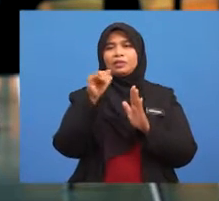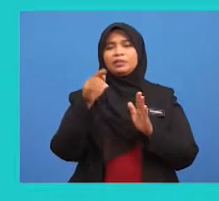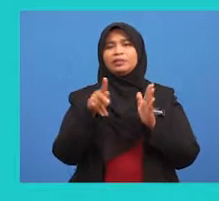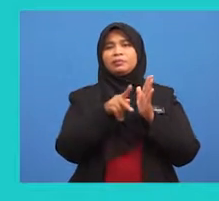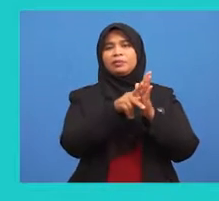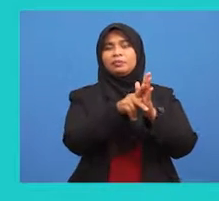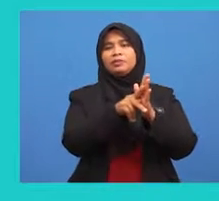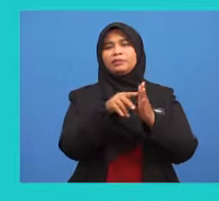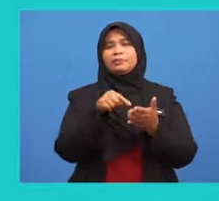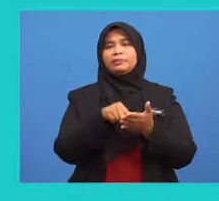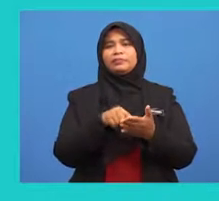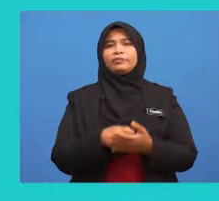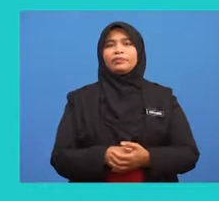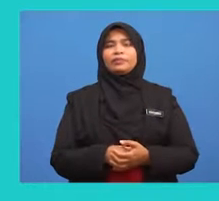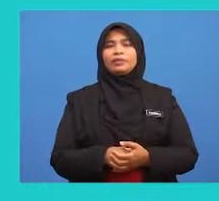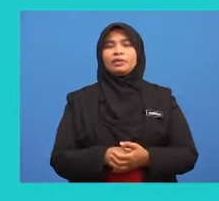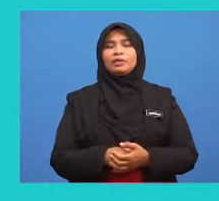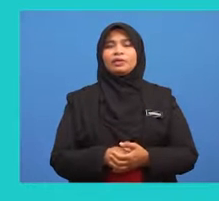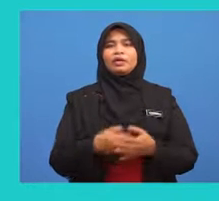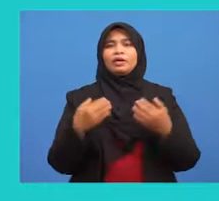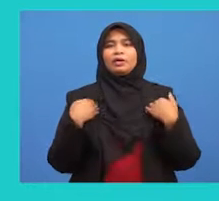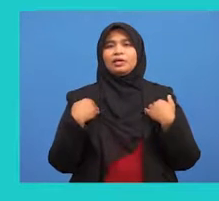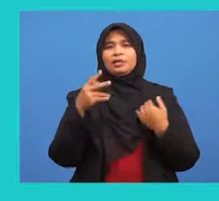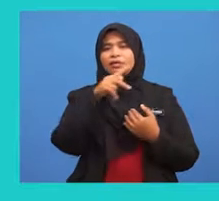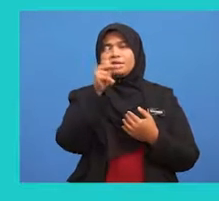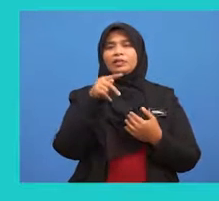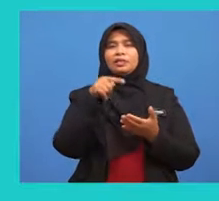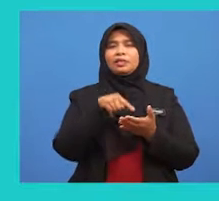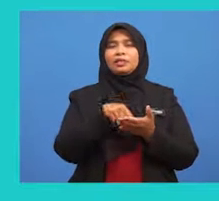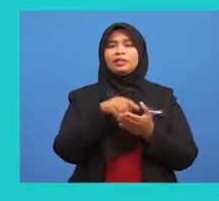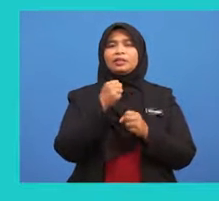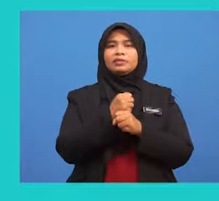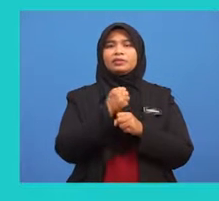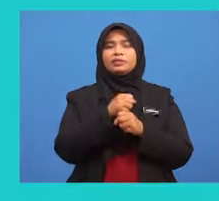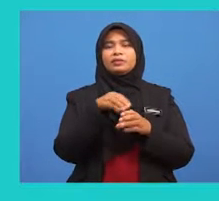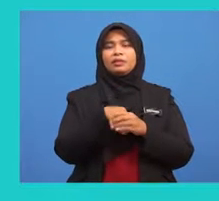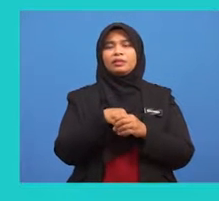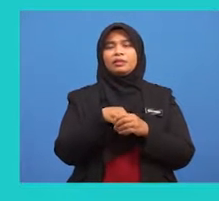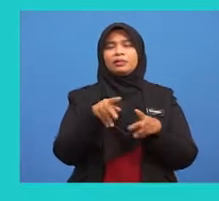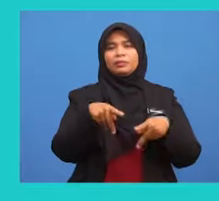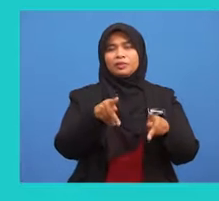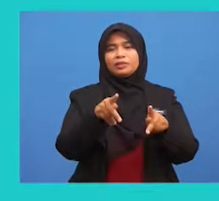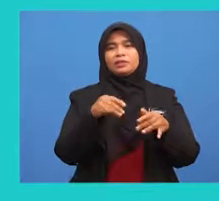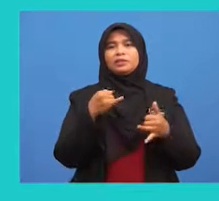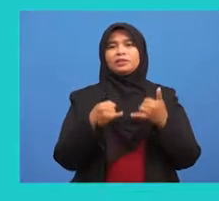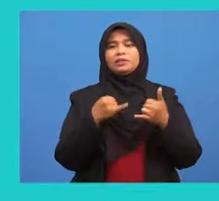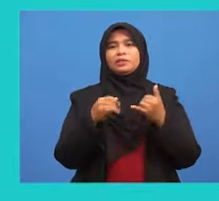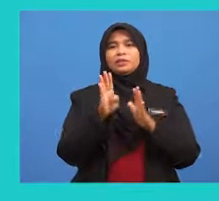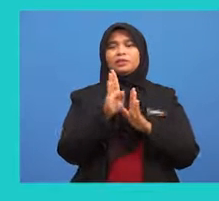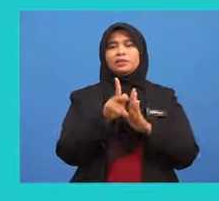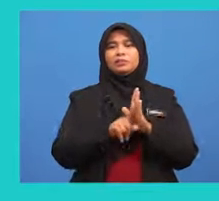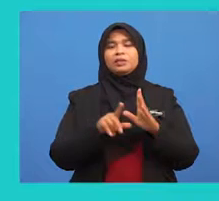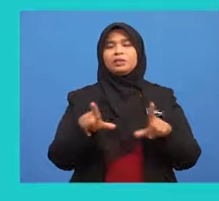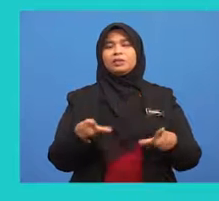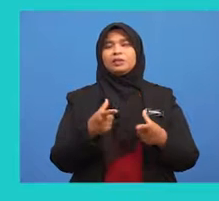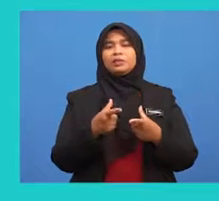ini. Adakah ini kerja dalam proses jika berlaku pada